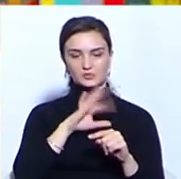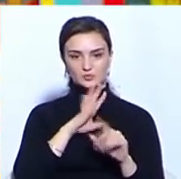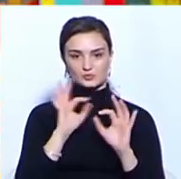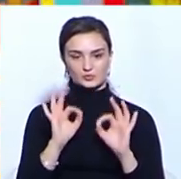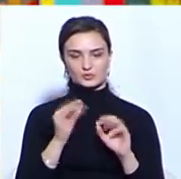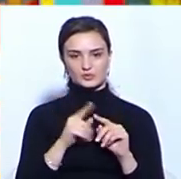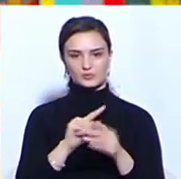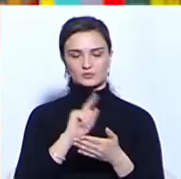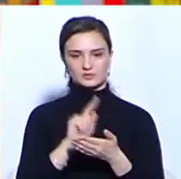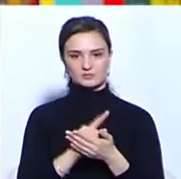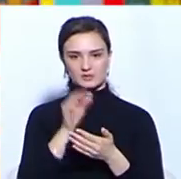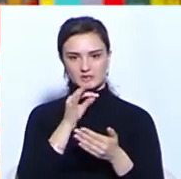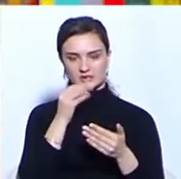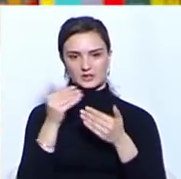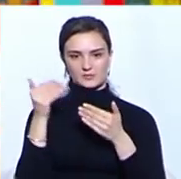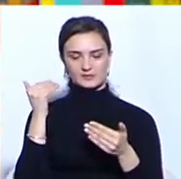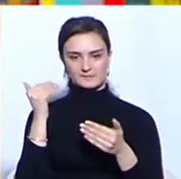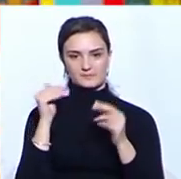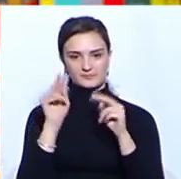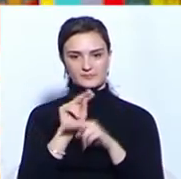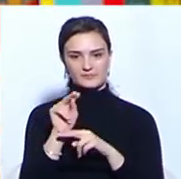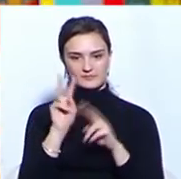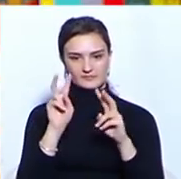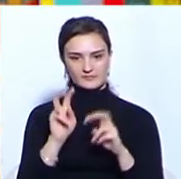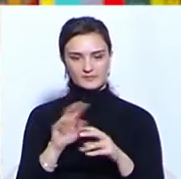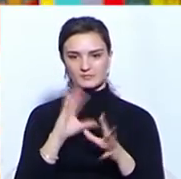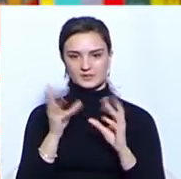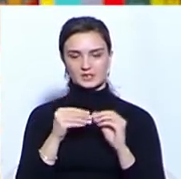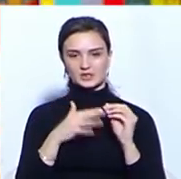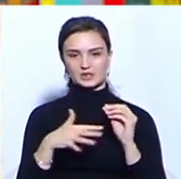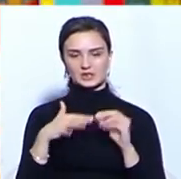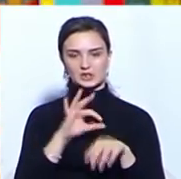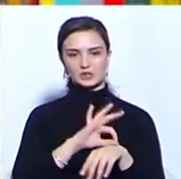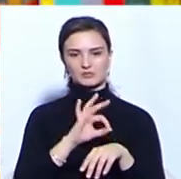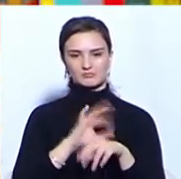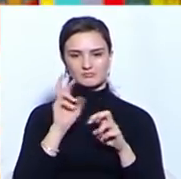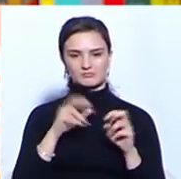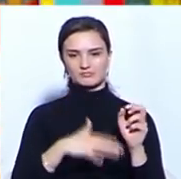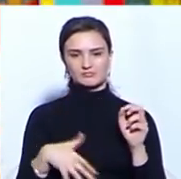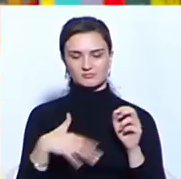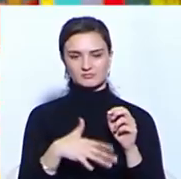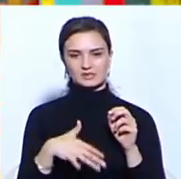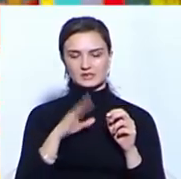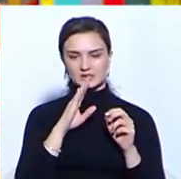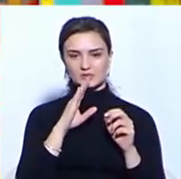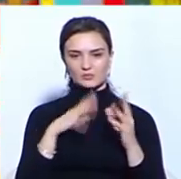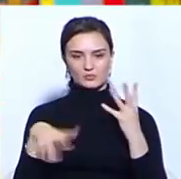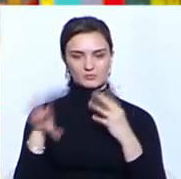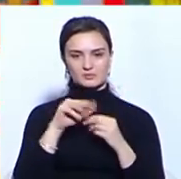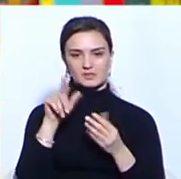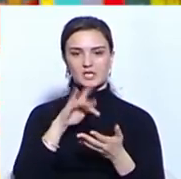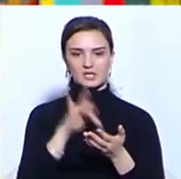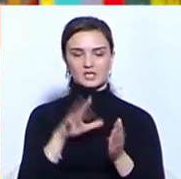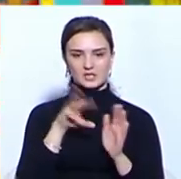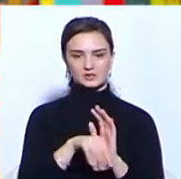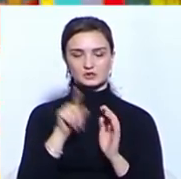იყოს, აუცილებელია ეს ადრეული დიაგნოსტიკა. ამიტომ მთელი გინეკოლოგიური სამსახური იმ რეგიონში, ვთქვათ, იმ ქალაქში,